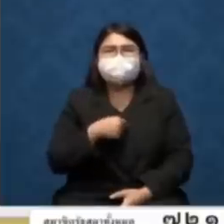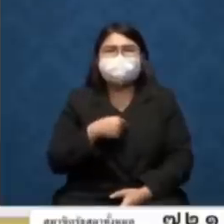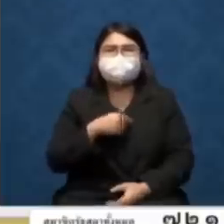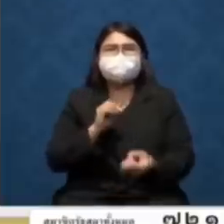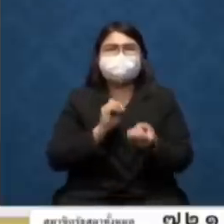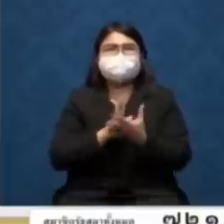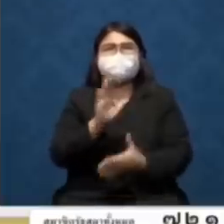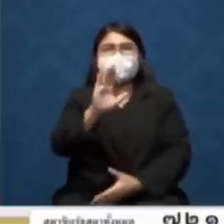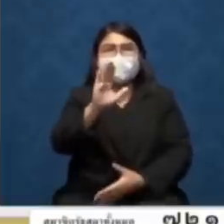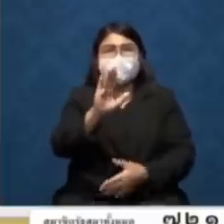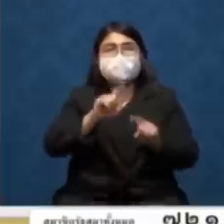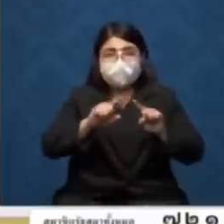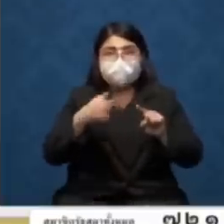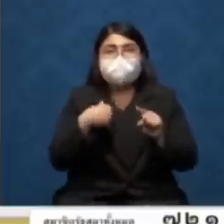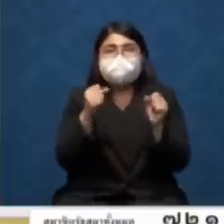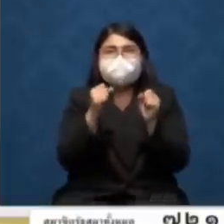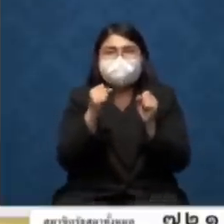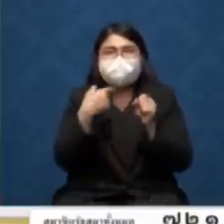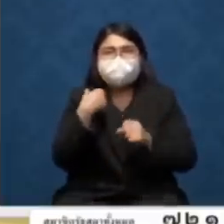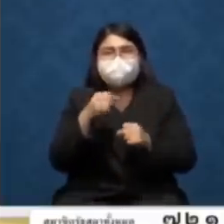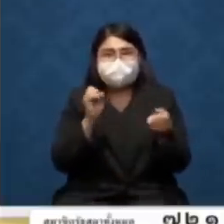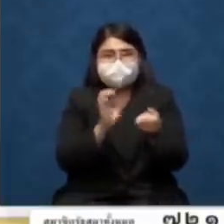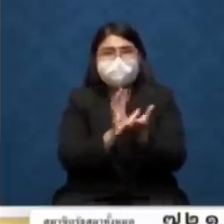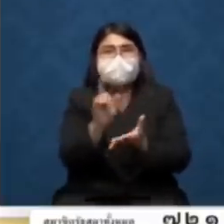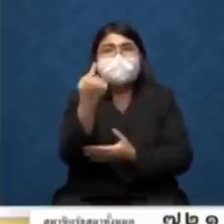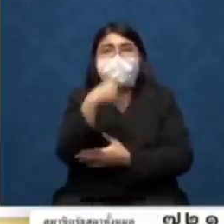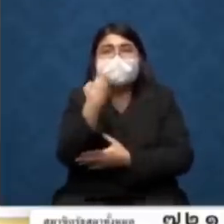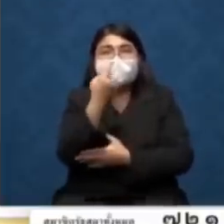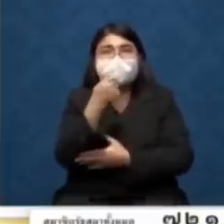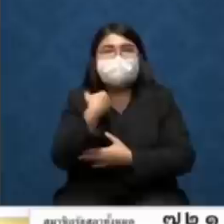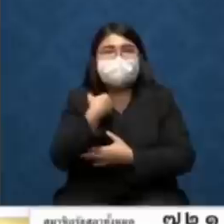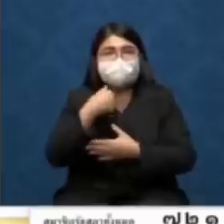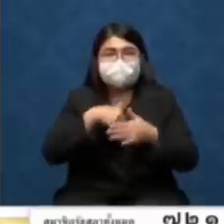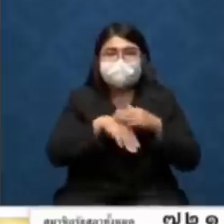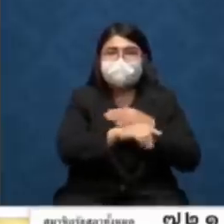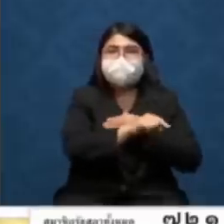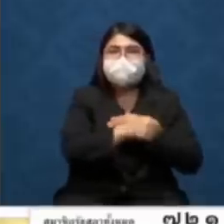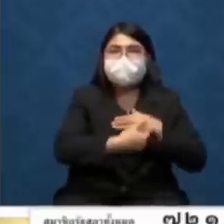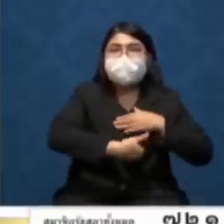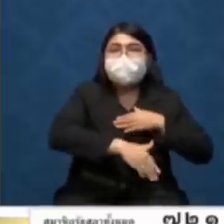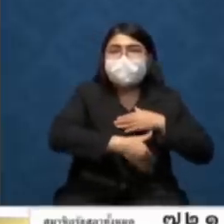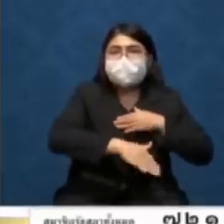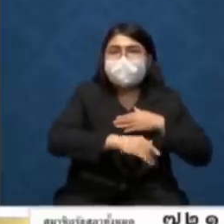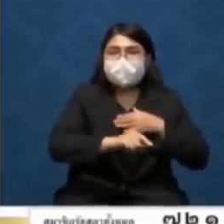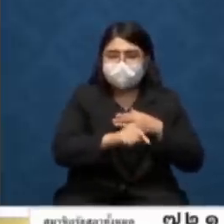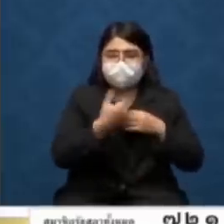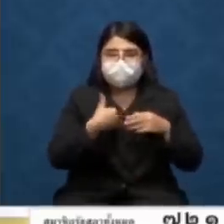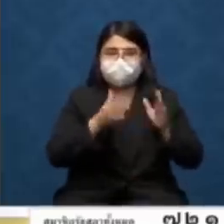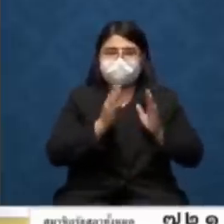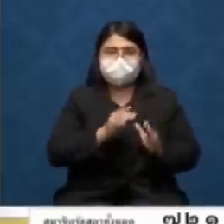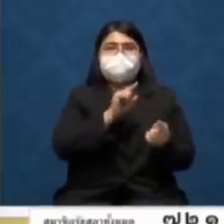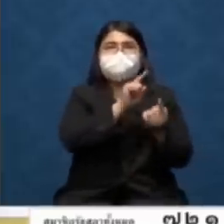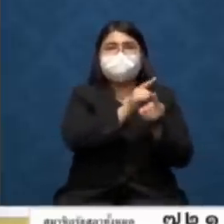่คนทเคาหือดร้อนเนี่ย เมอกี้ผมเดินลไปขอนุา ใช้เวลาไปเขา Michelle Gro็ปรสนี้ramer